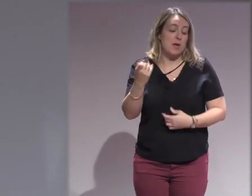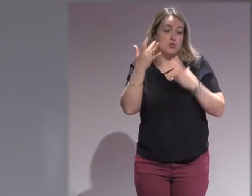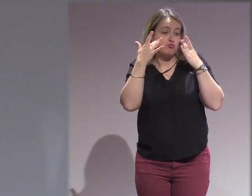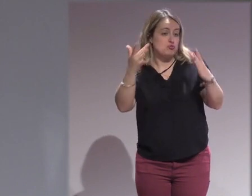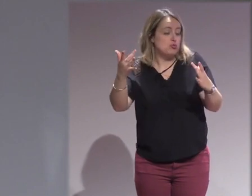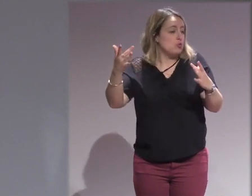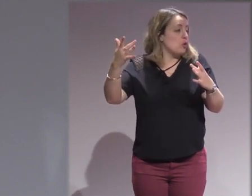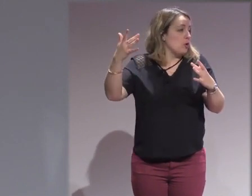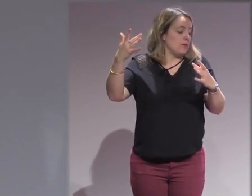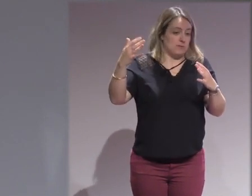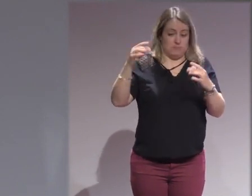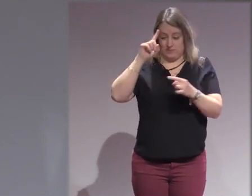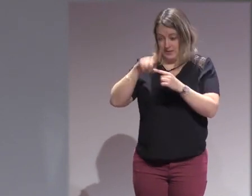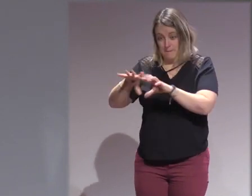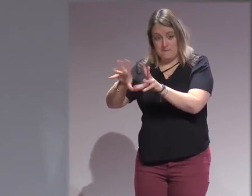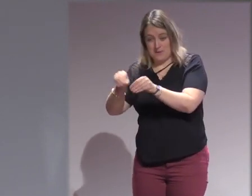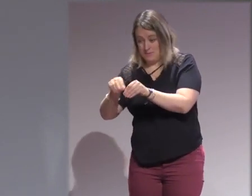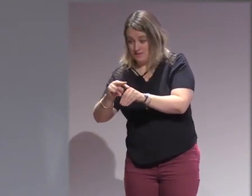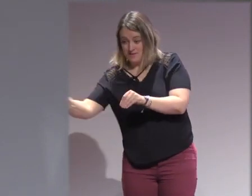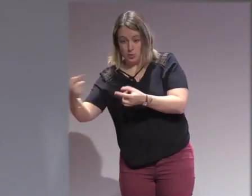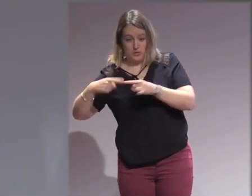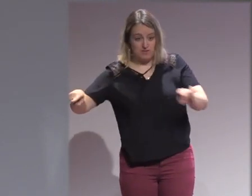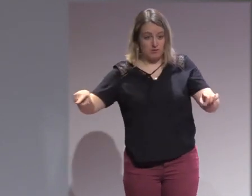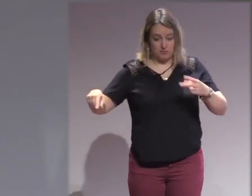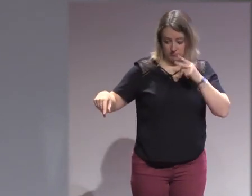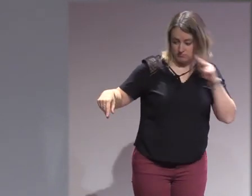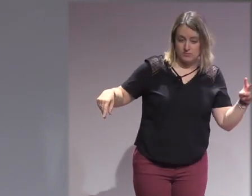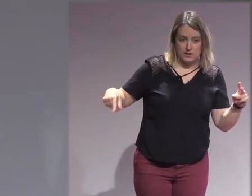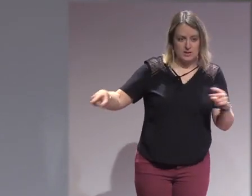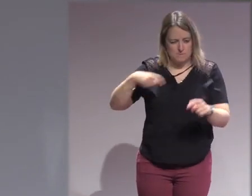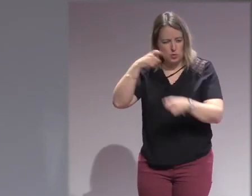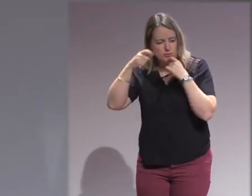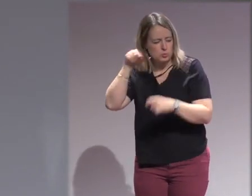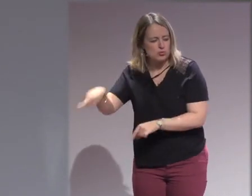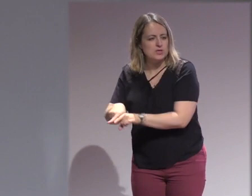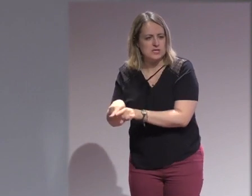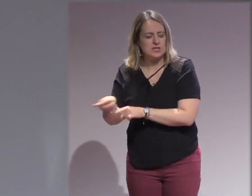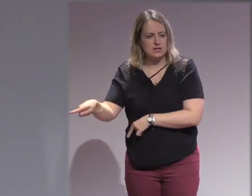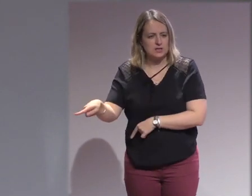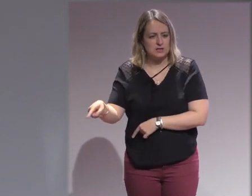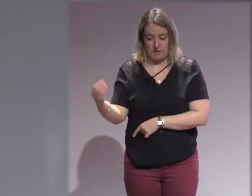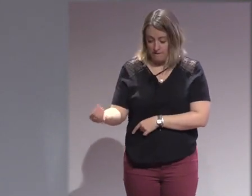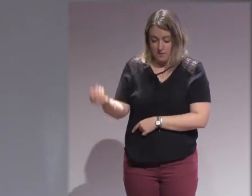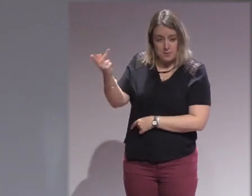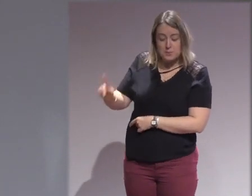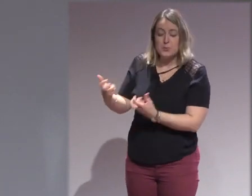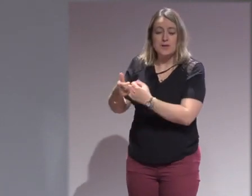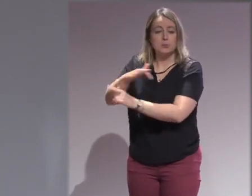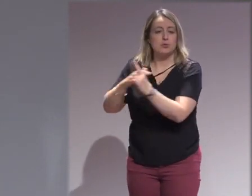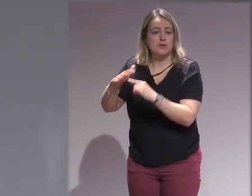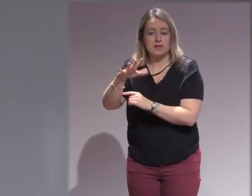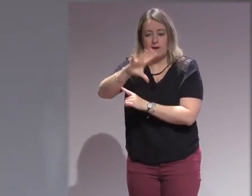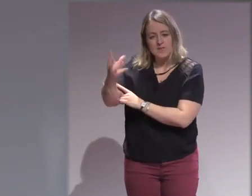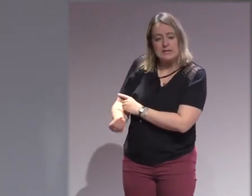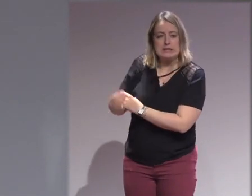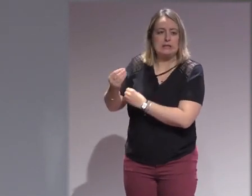culture où cette vision de la famille n'existe pas, c'est aussi une violence que vous lui faites. Un enfant qui a grandi dans une société africaine, qui a grandi